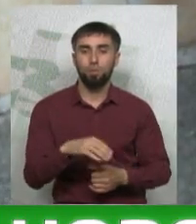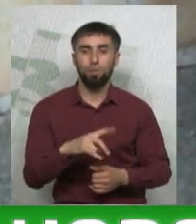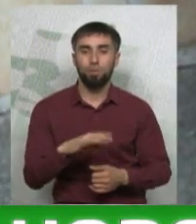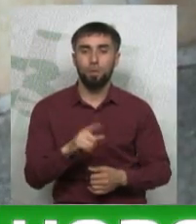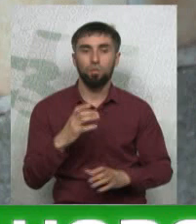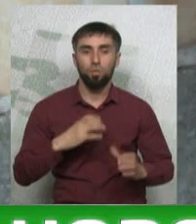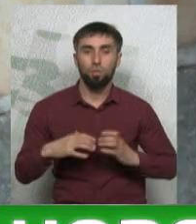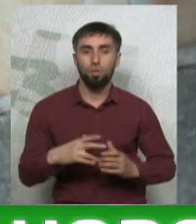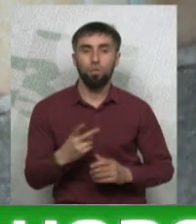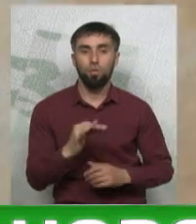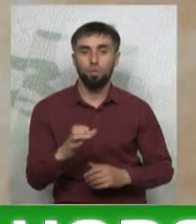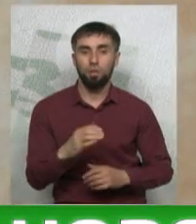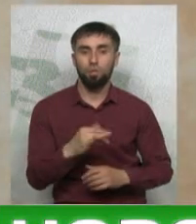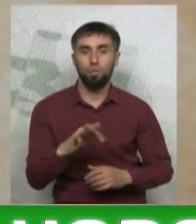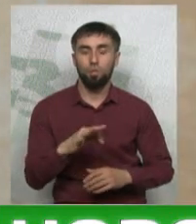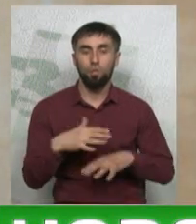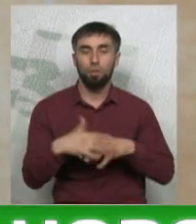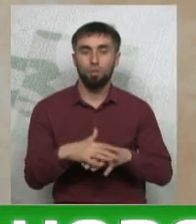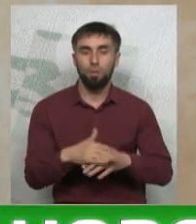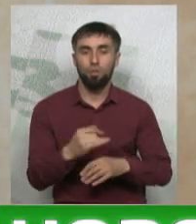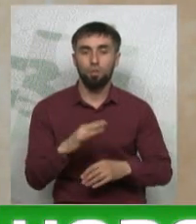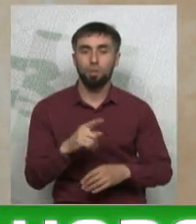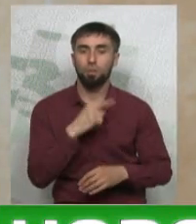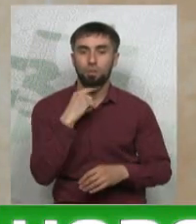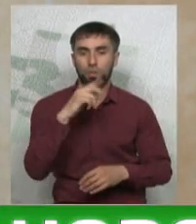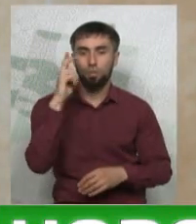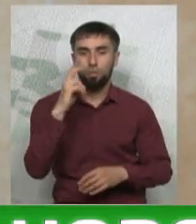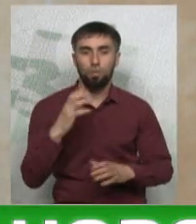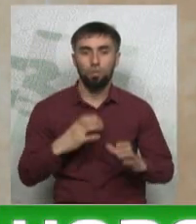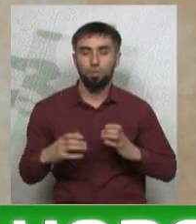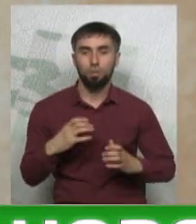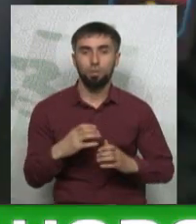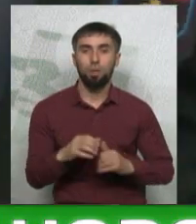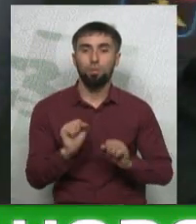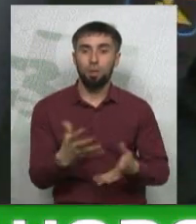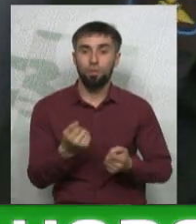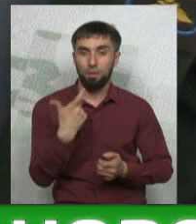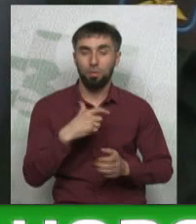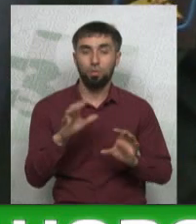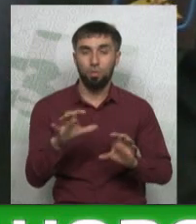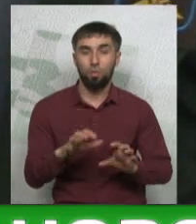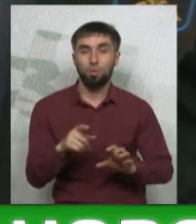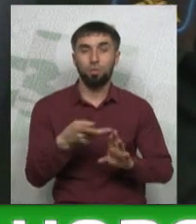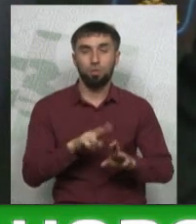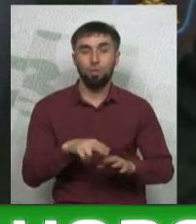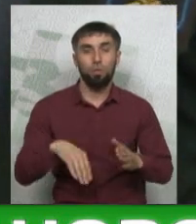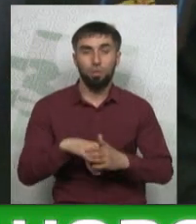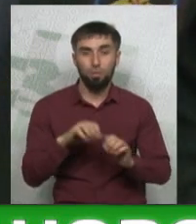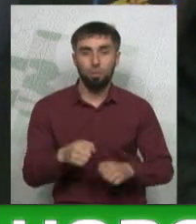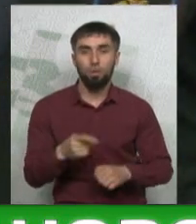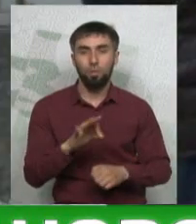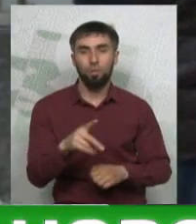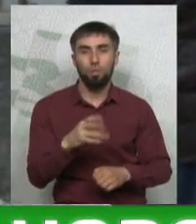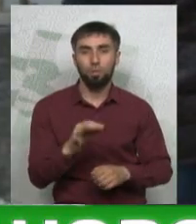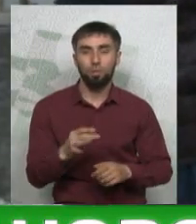студент второго курса физико-математического факультета Ингушского государственного университета, мог взять себе законную отсрочку, но предпочел